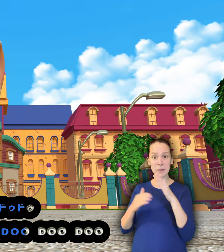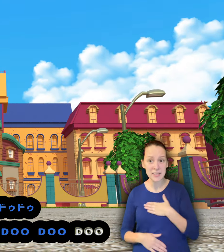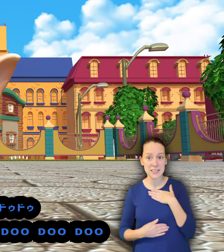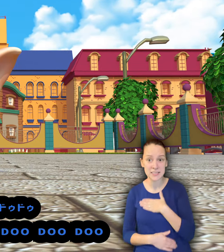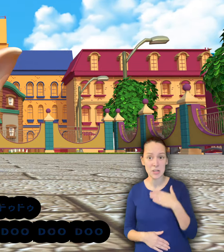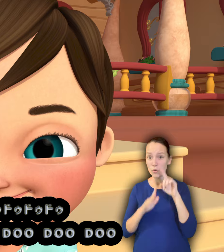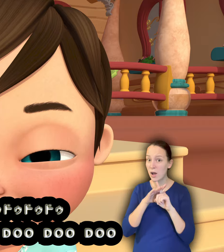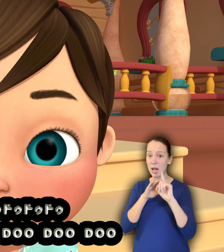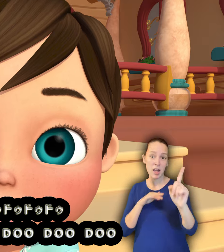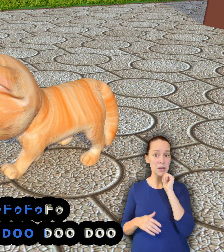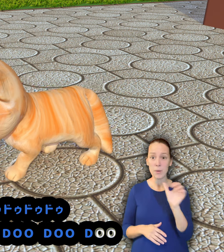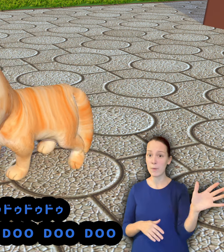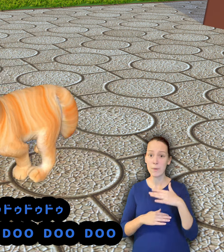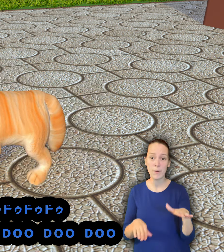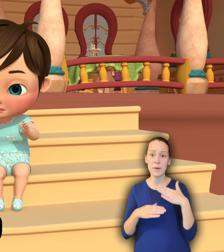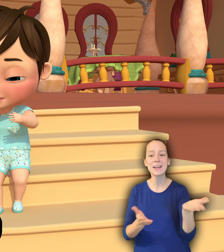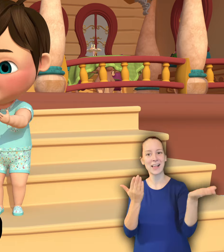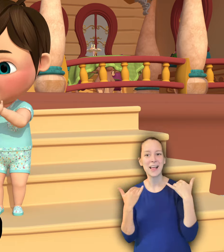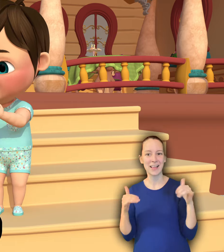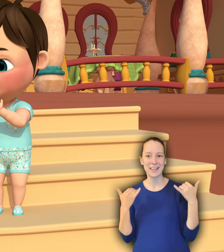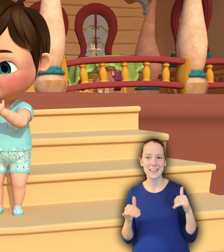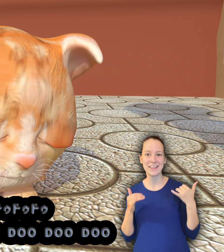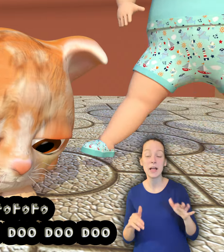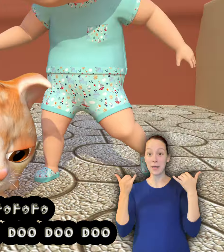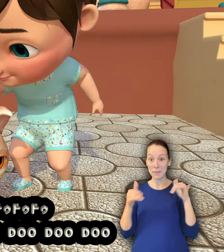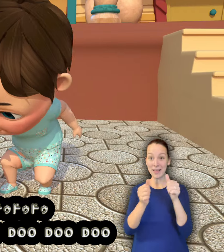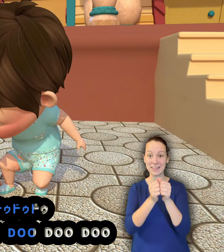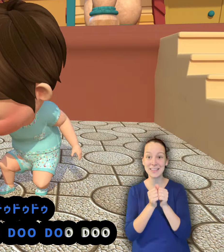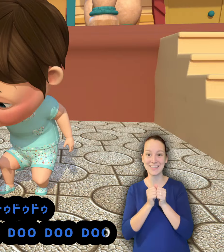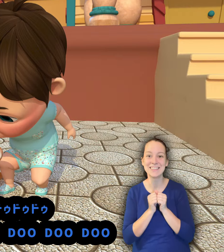と一緒に遊ぼう